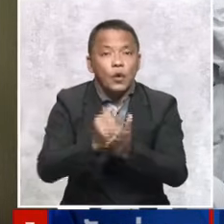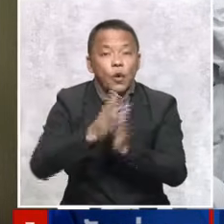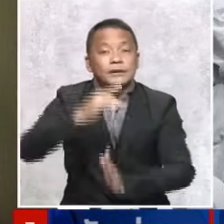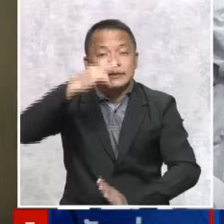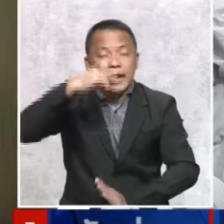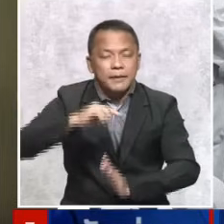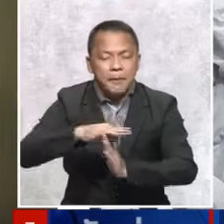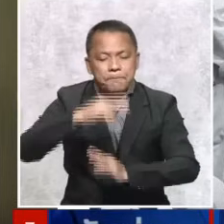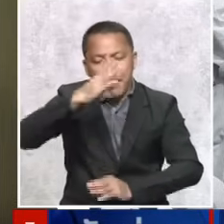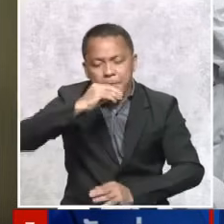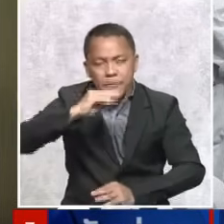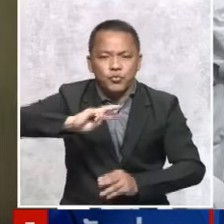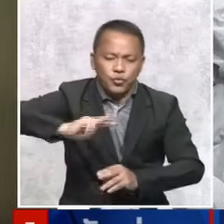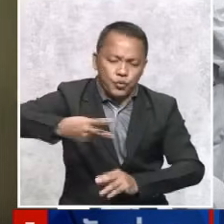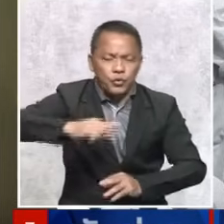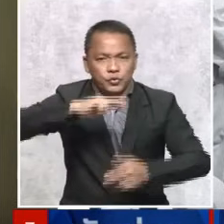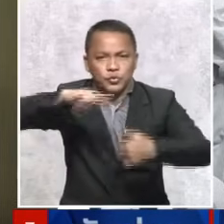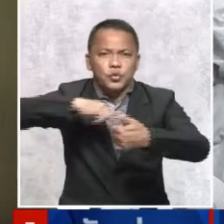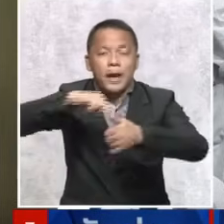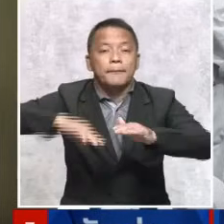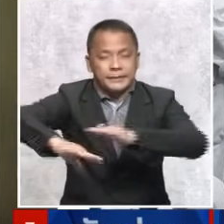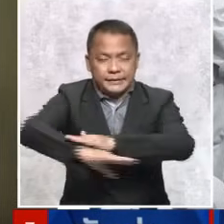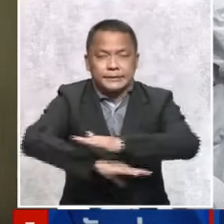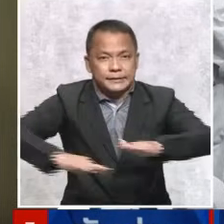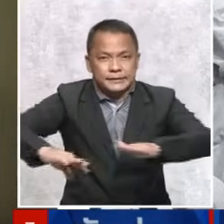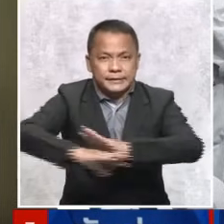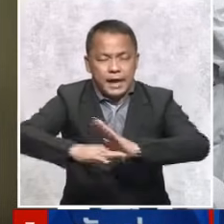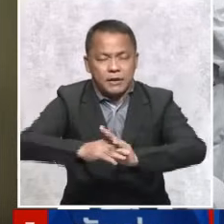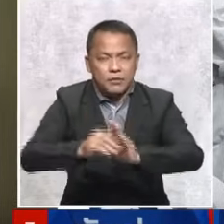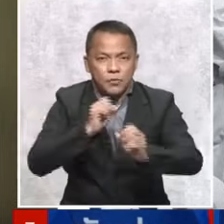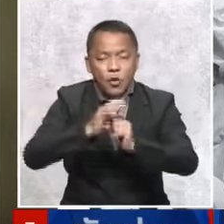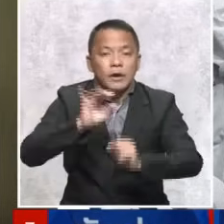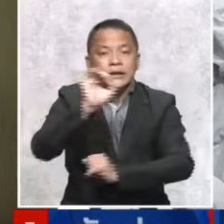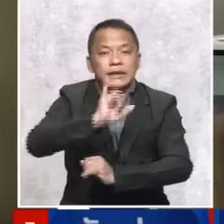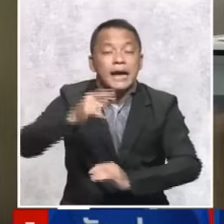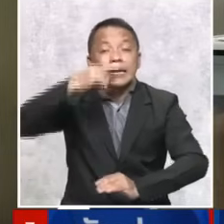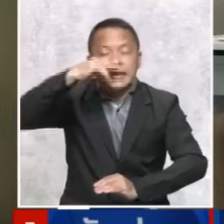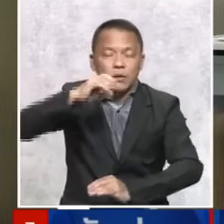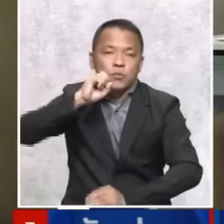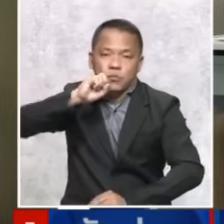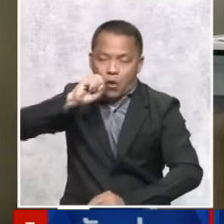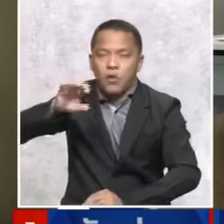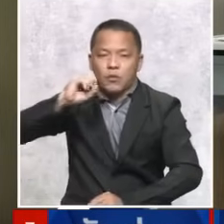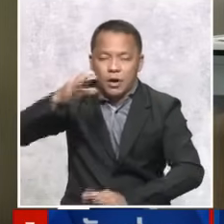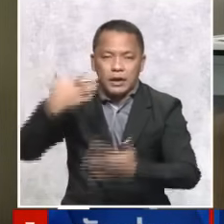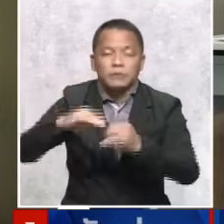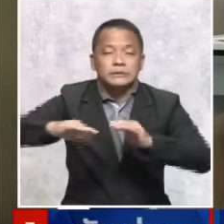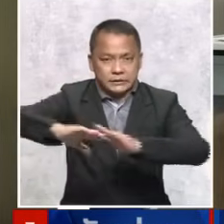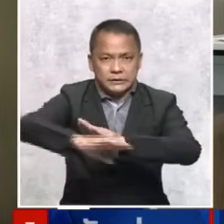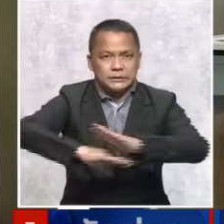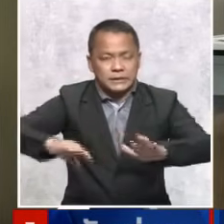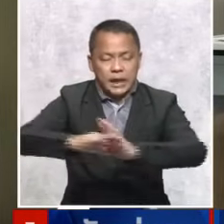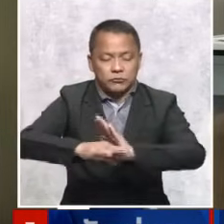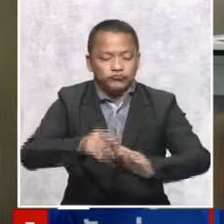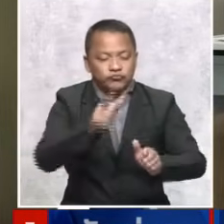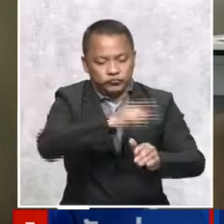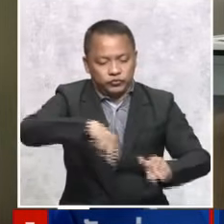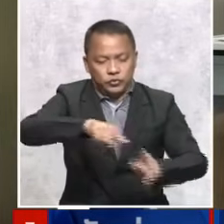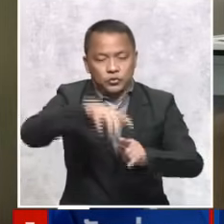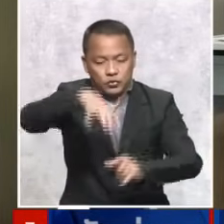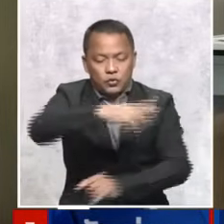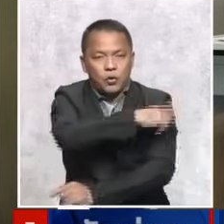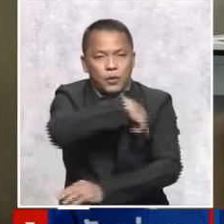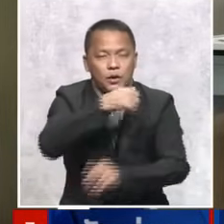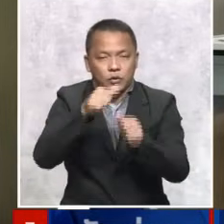ของการแปลภาษาการดูแลขั้นพื้นฐานทยอยแจ้งญาติที่ประเทศไทยแล้วนะคะเบื้องต้นพวกเขาจะอยู่ในโรงพย